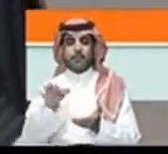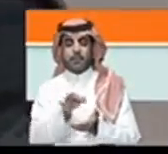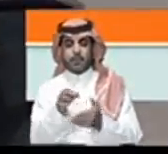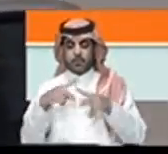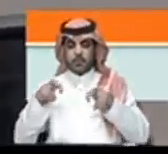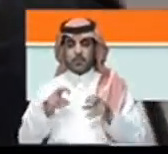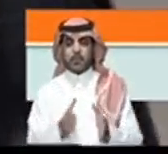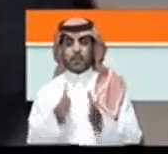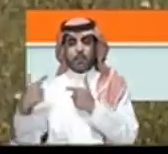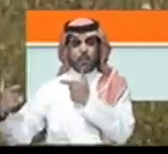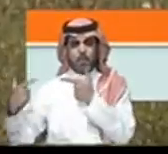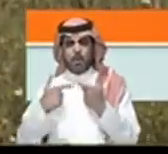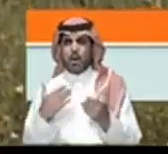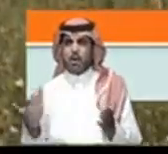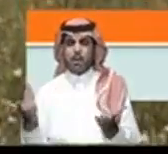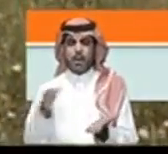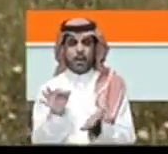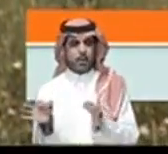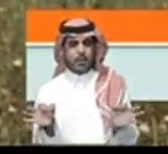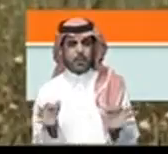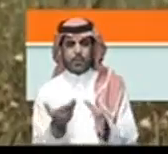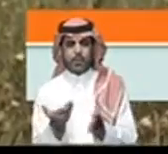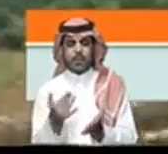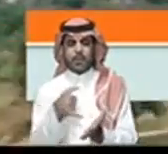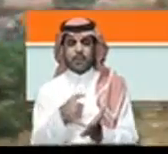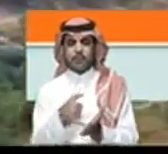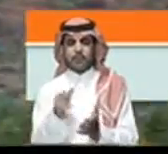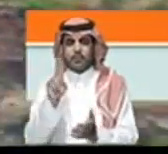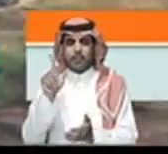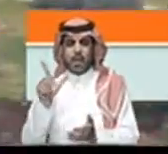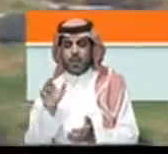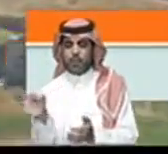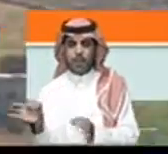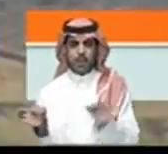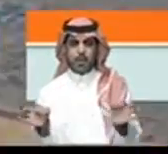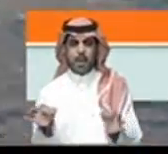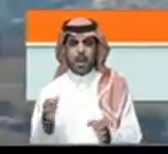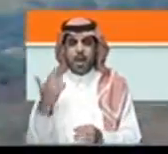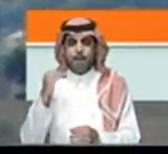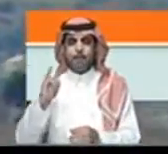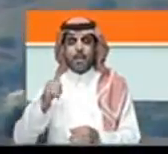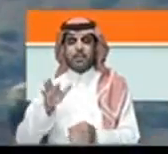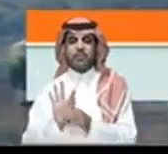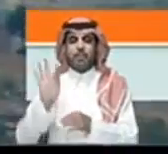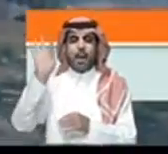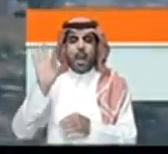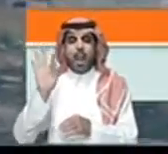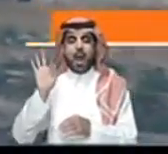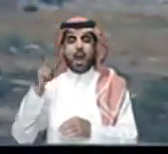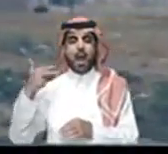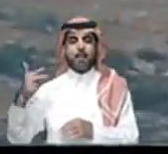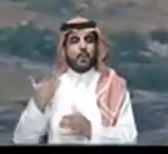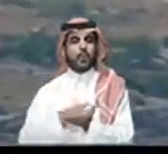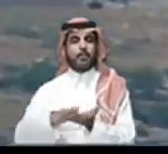المرصد ان القتال يتركز على جبهتي اج بين وتل الملح في ريف حماه الشمالي الغربي الخاضع